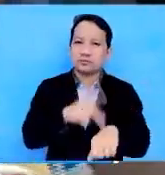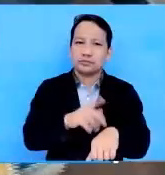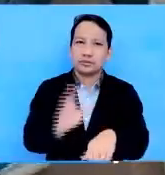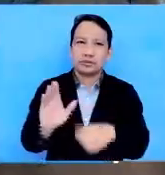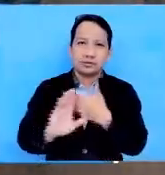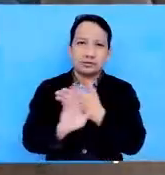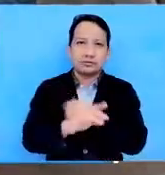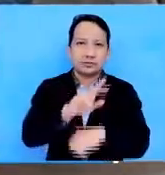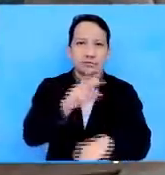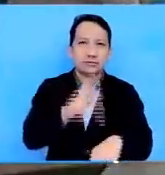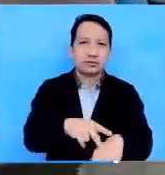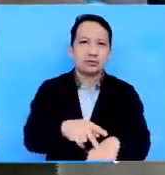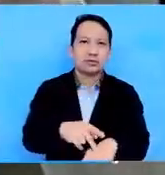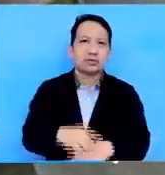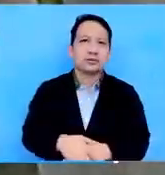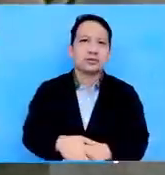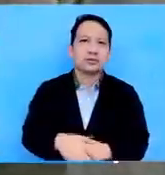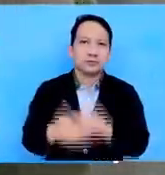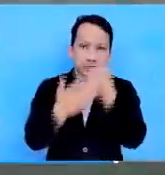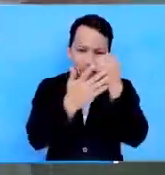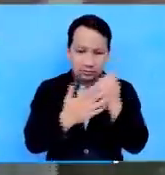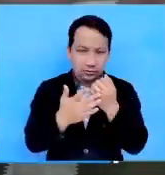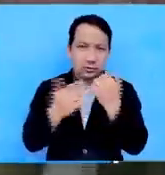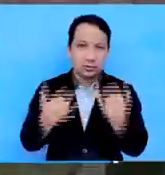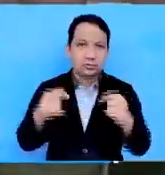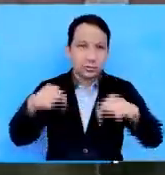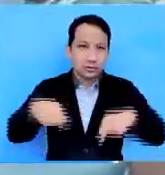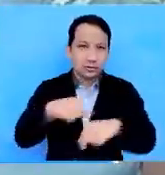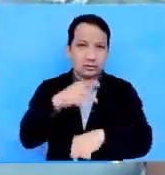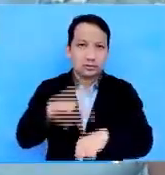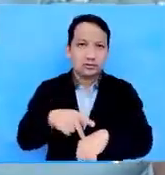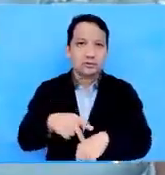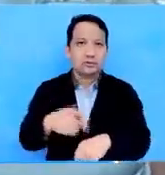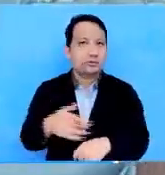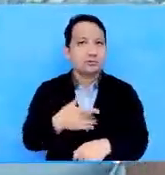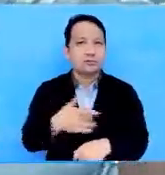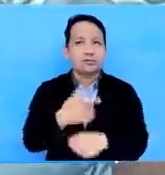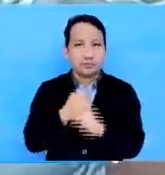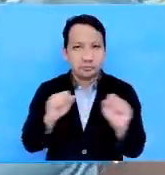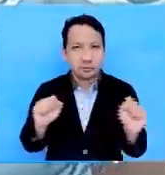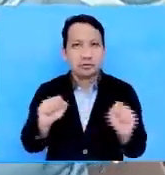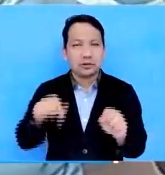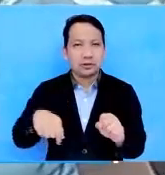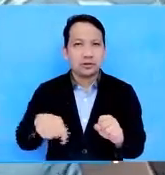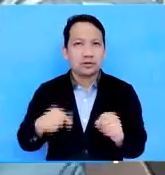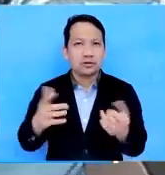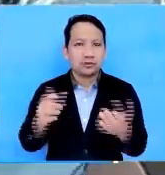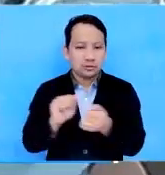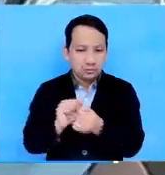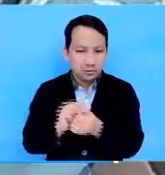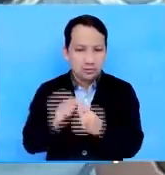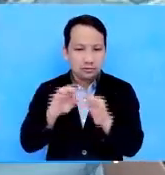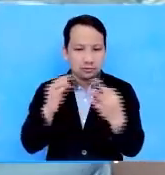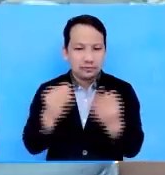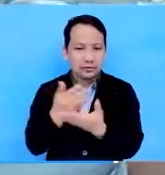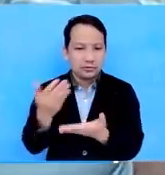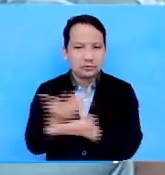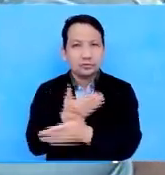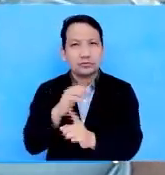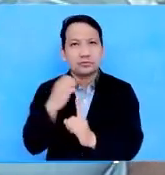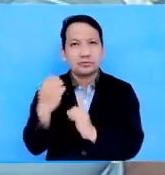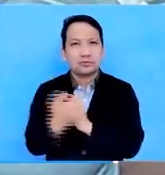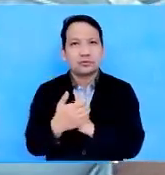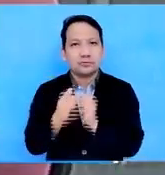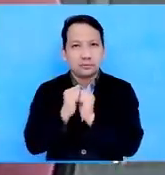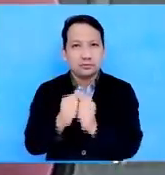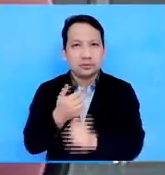Pinas. Sobrang na-traumatized po yung mga bata. At least now, nandito kami, we feel safe with our family, new environment po muna, makapagpahinga